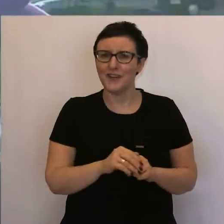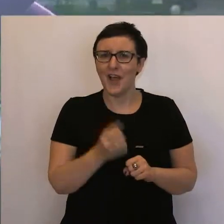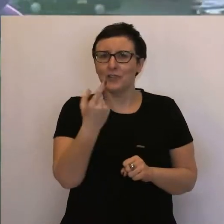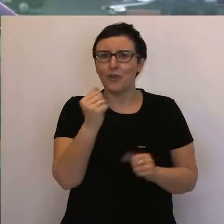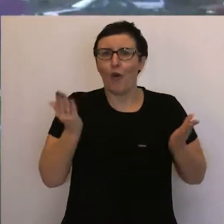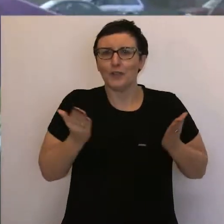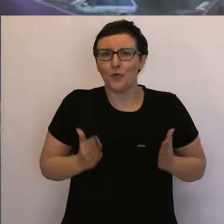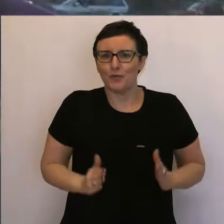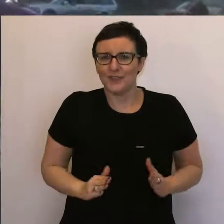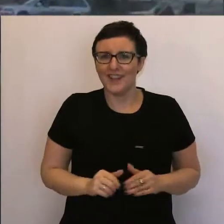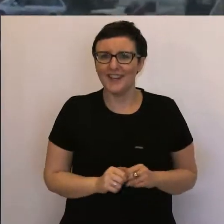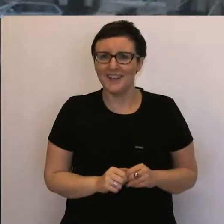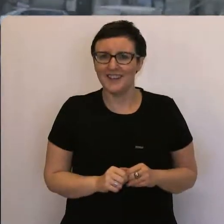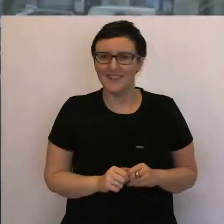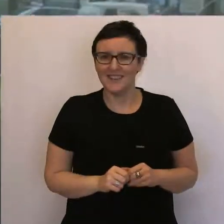Że schudnę.